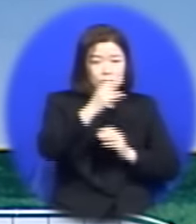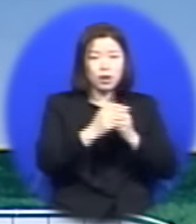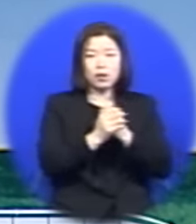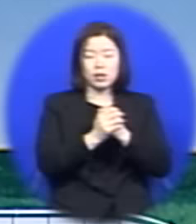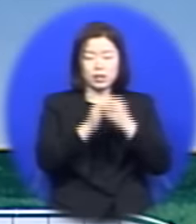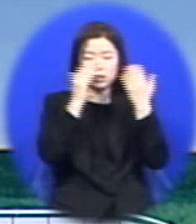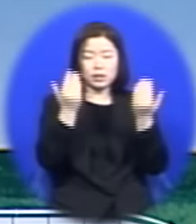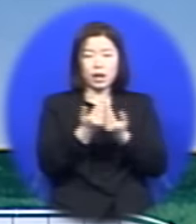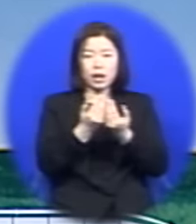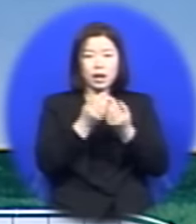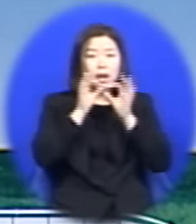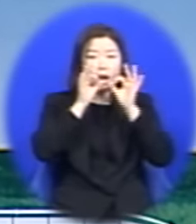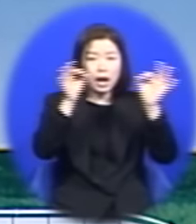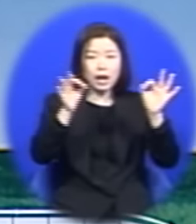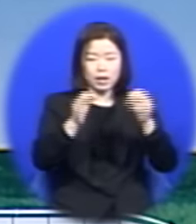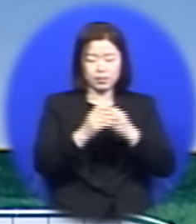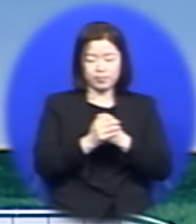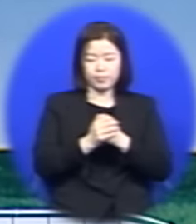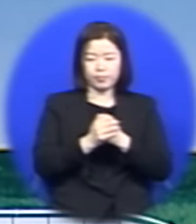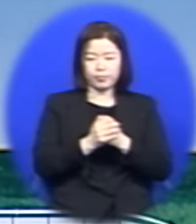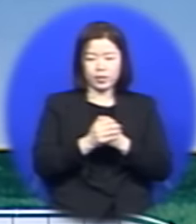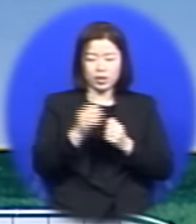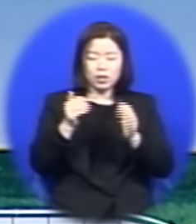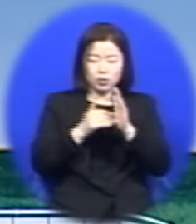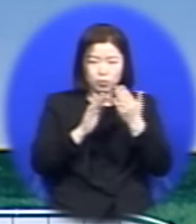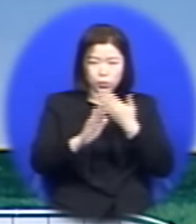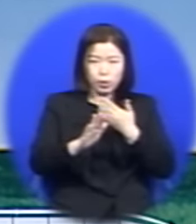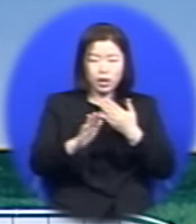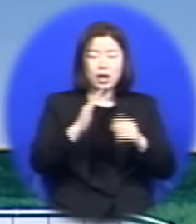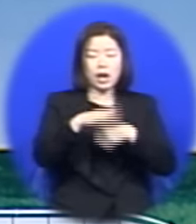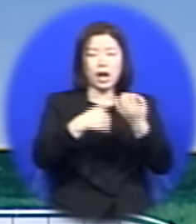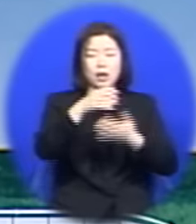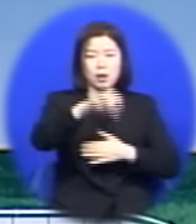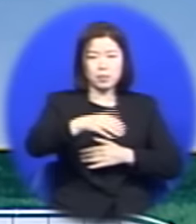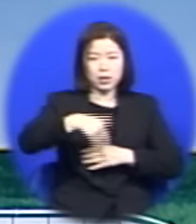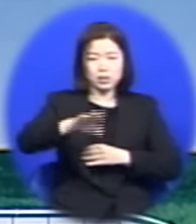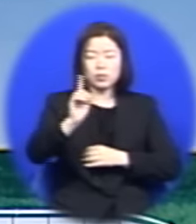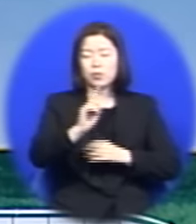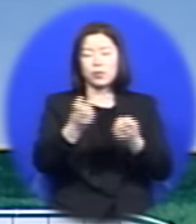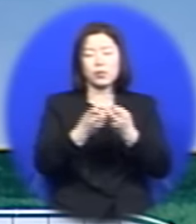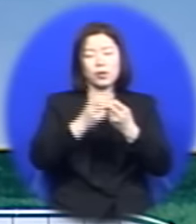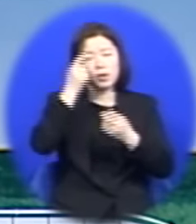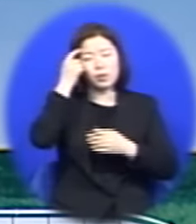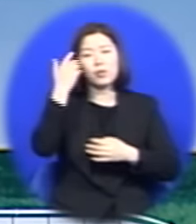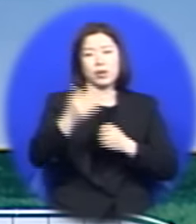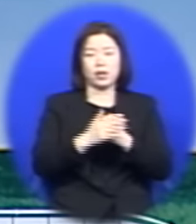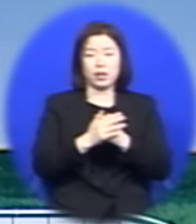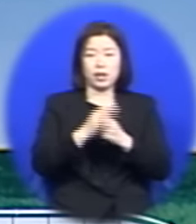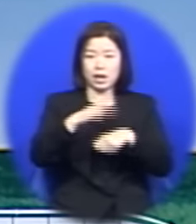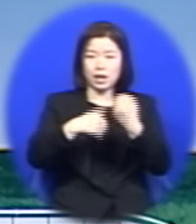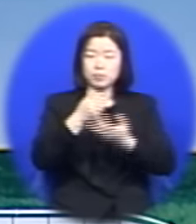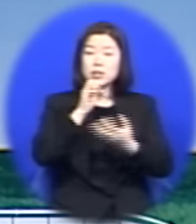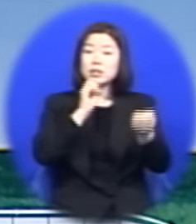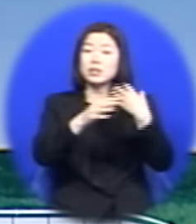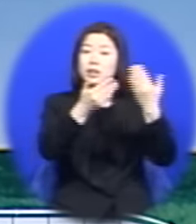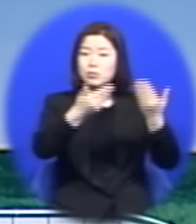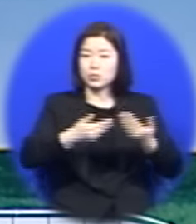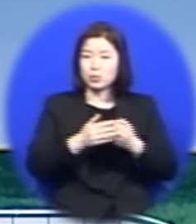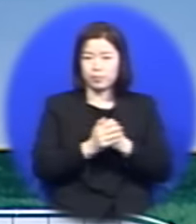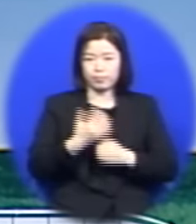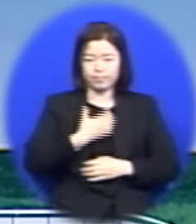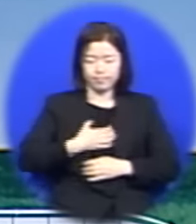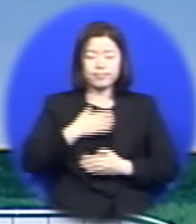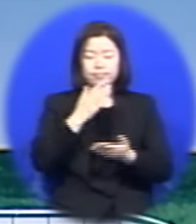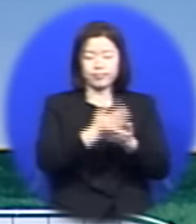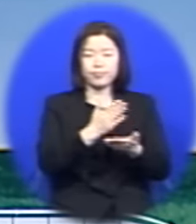모세가 하나님께 나가서 하나님 어떻게 하면 좋습니까? 그때 하나님이 응답하셨습니다. 걱정하지